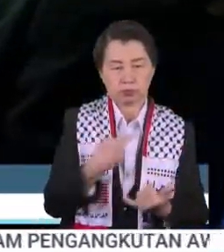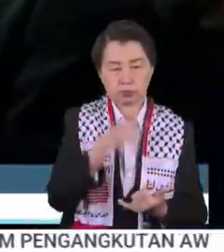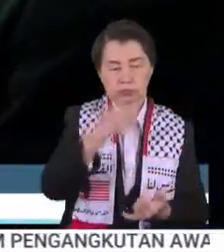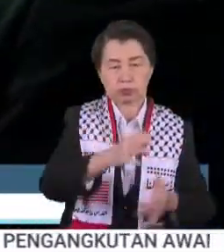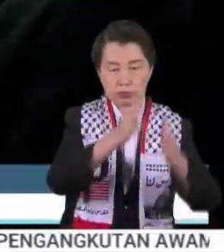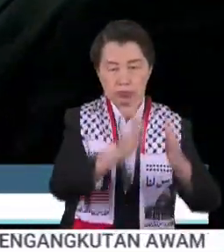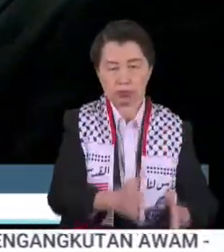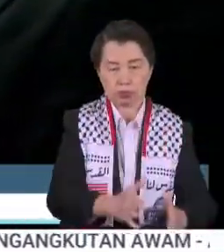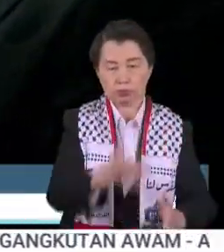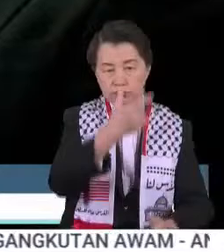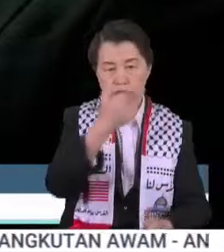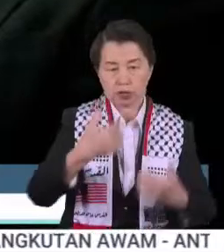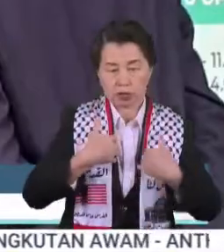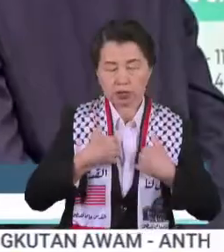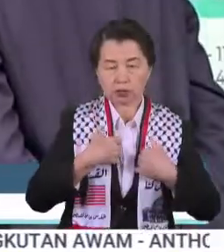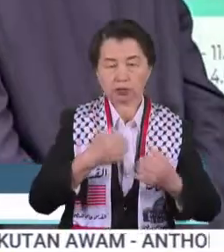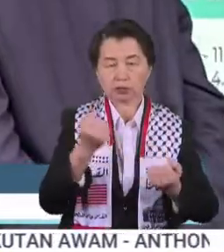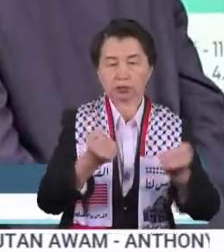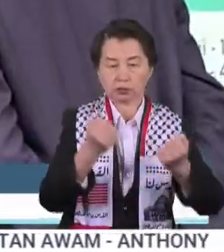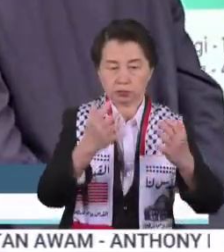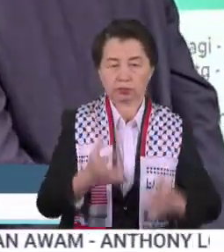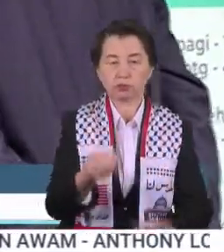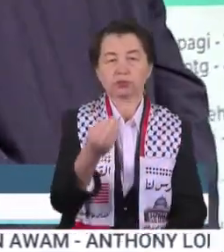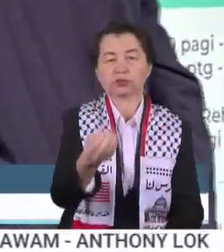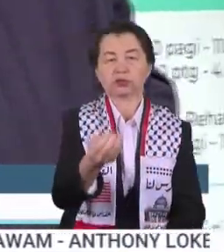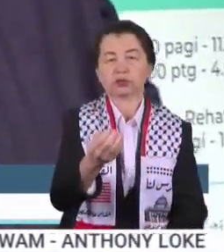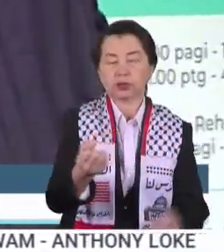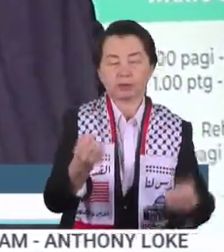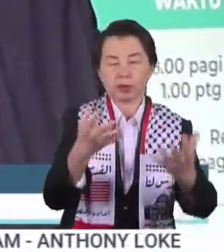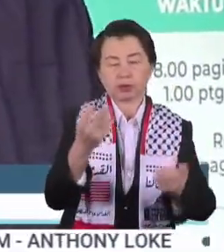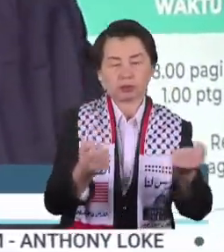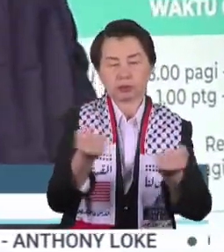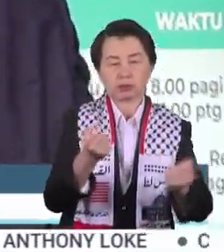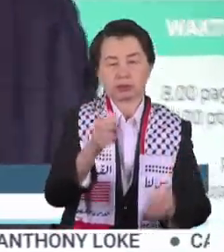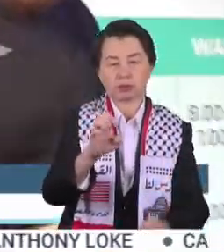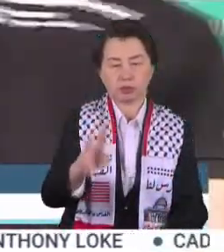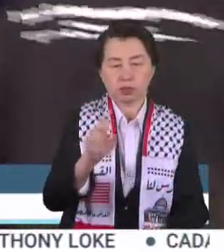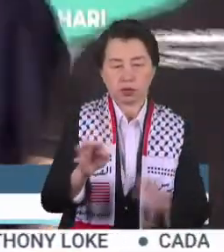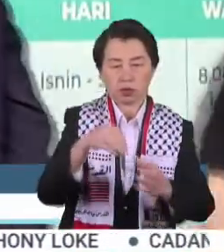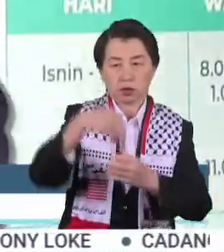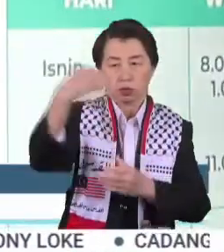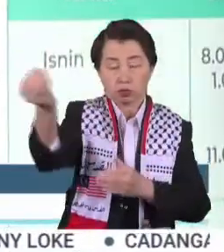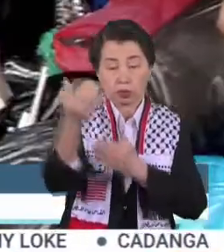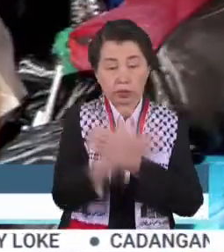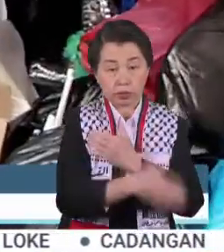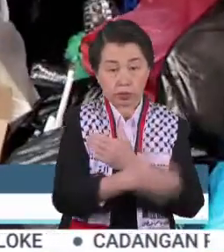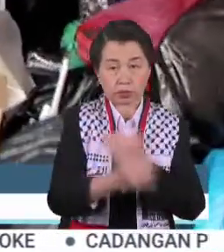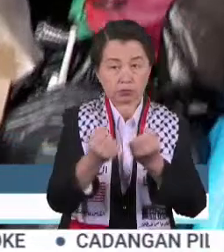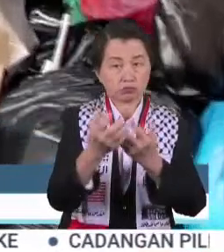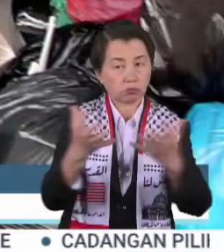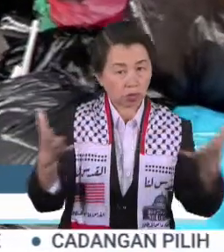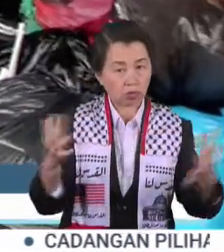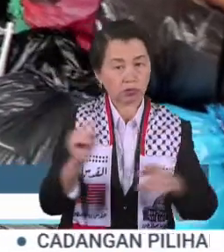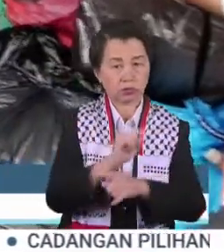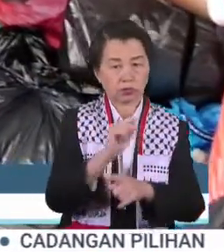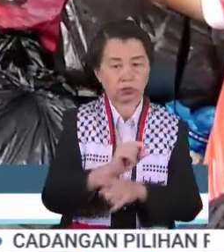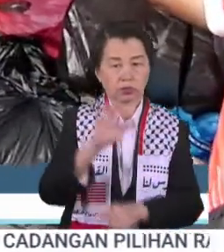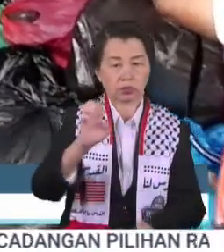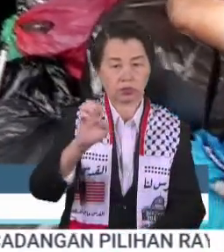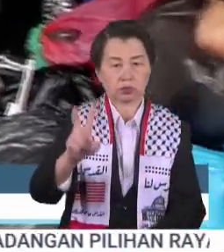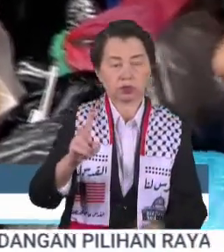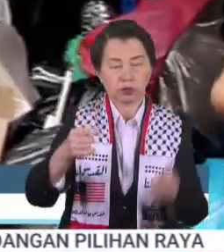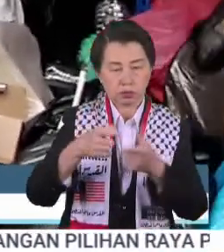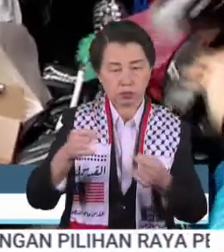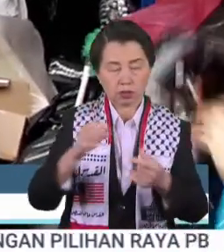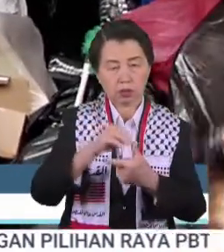customer. Kita nampakkan kat Malaysia ni recycling masih rendah lagi. Kalau kita tengokkan di luar negara seperti kami yang datang daripada Jepun ni, Aeon Big daripada Jepun